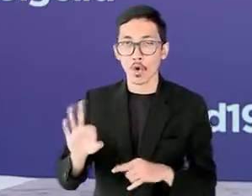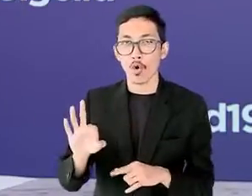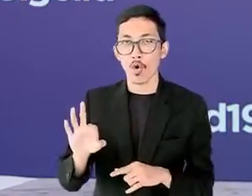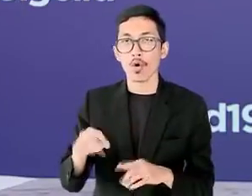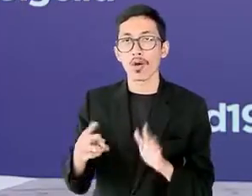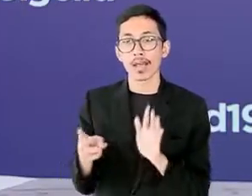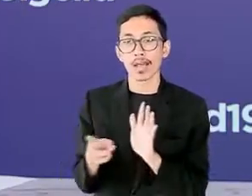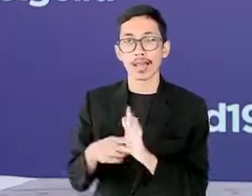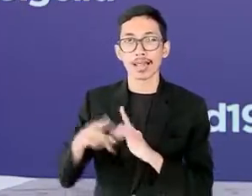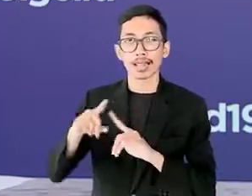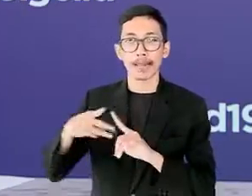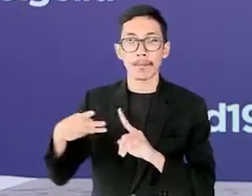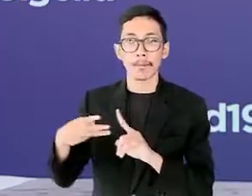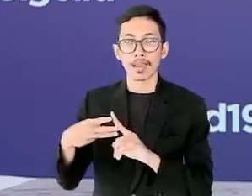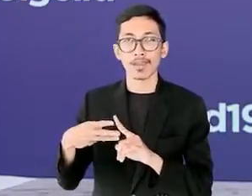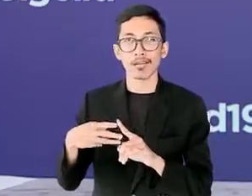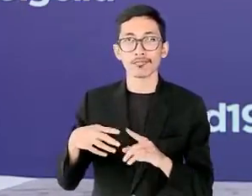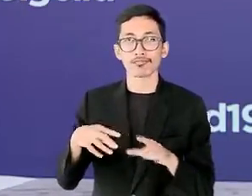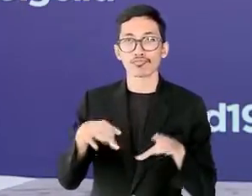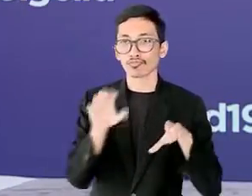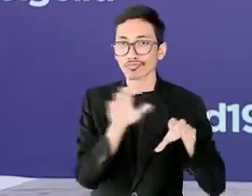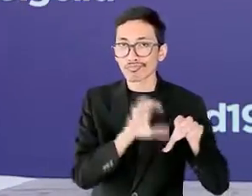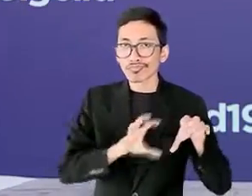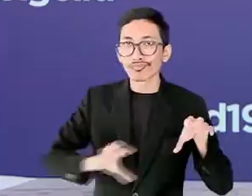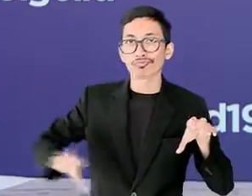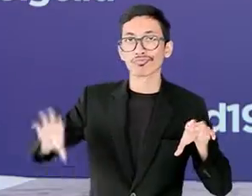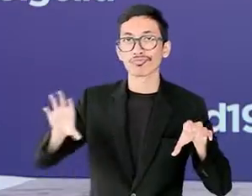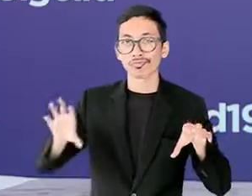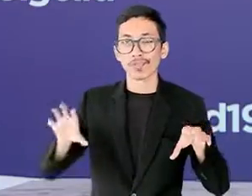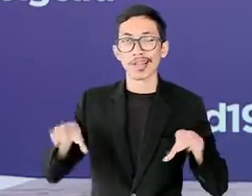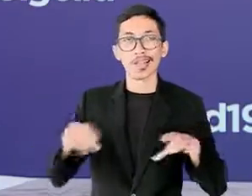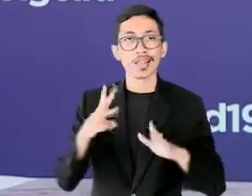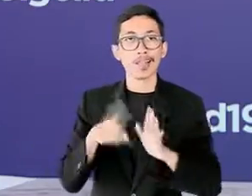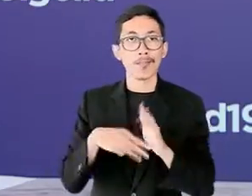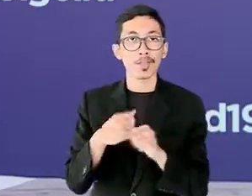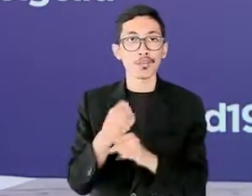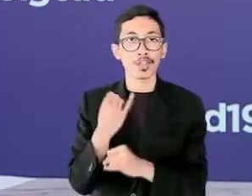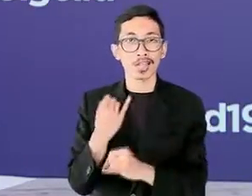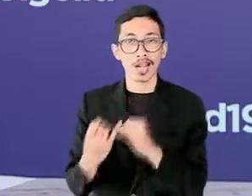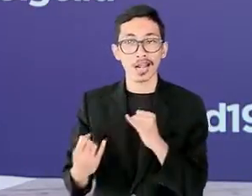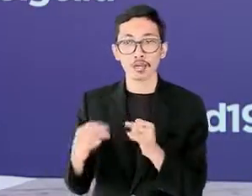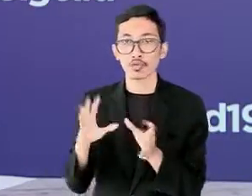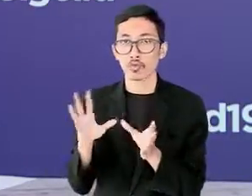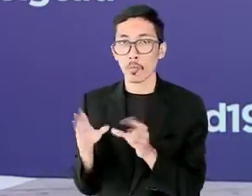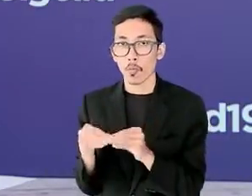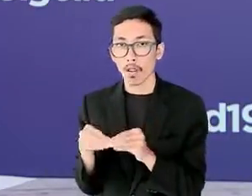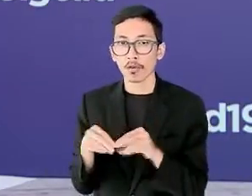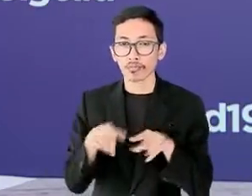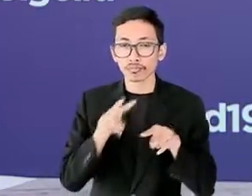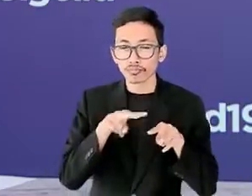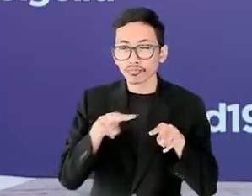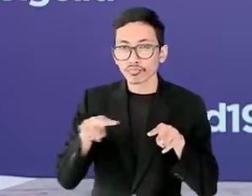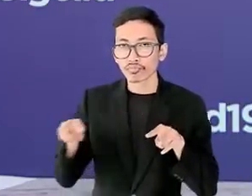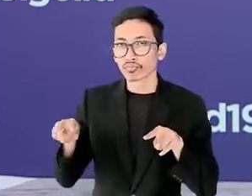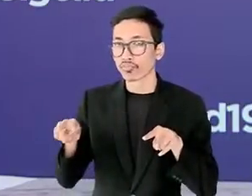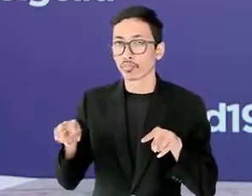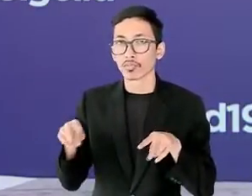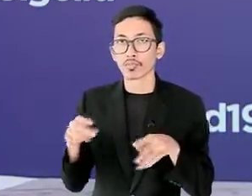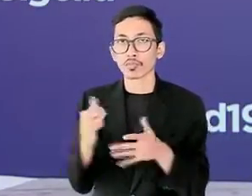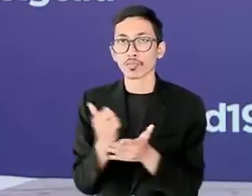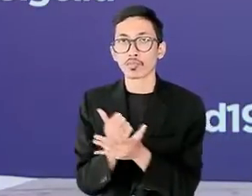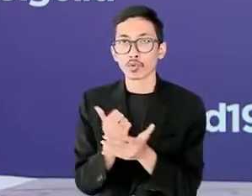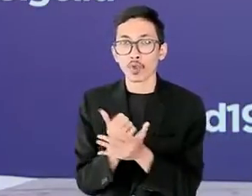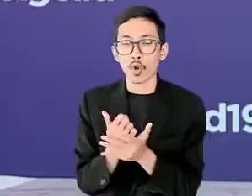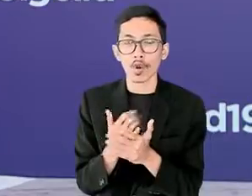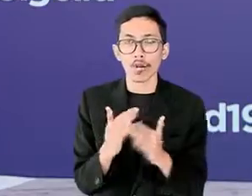Barat Hai sebagai catatan selama tiga minggu terakhir jumlah orang yang diperiksa mingguan kita terus mengalami